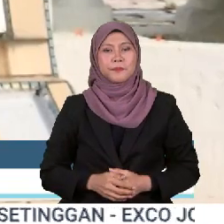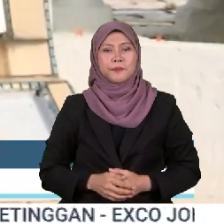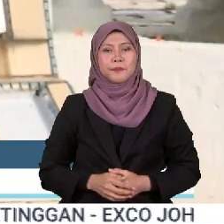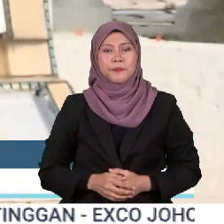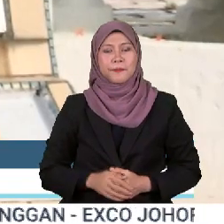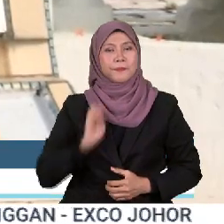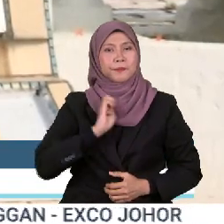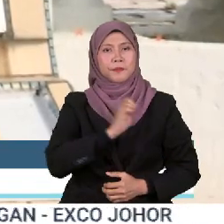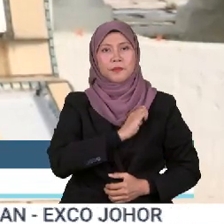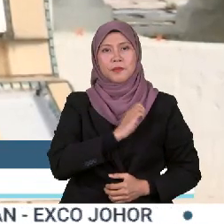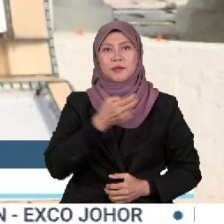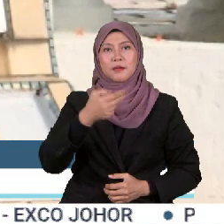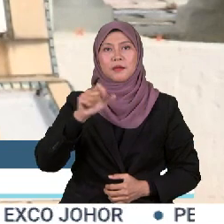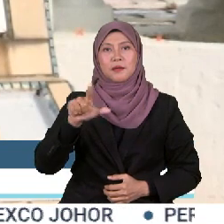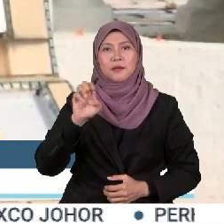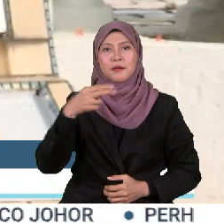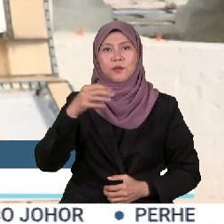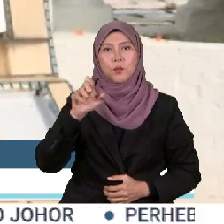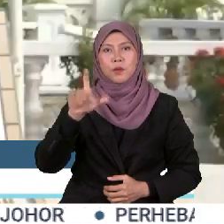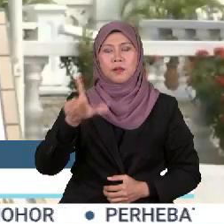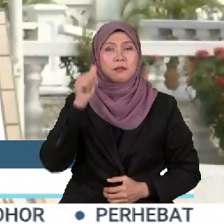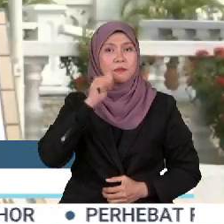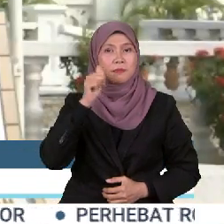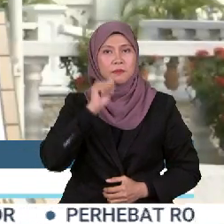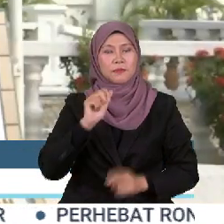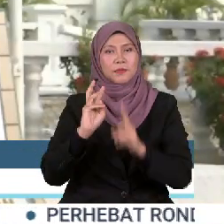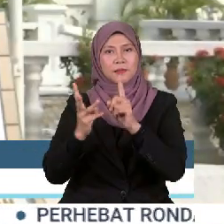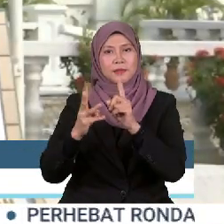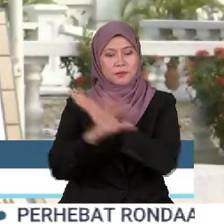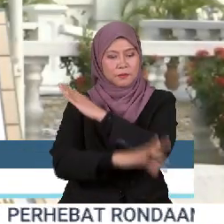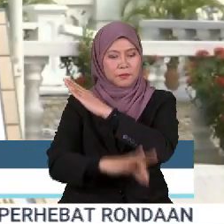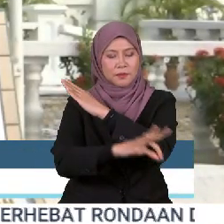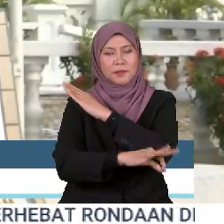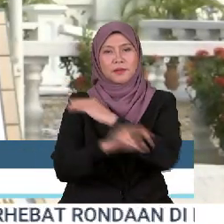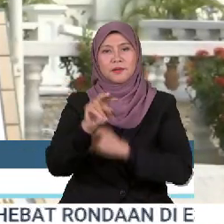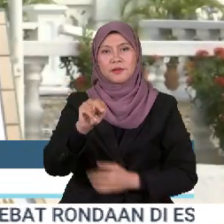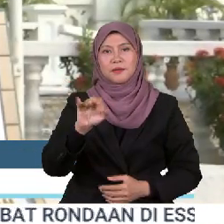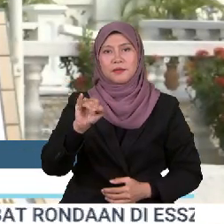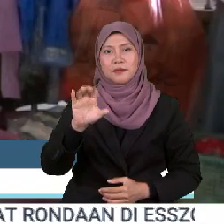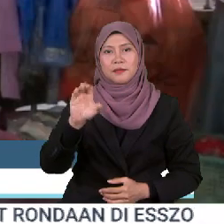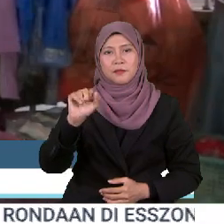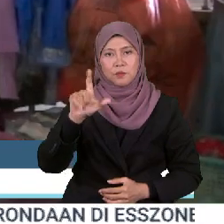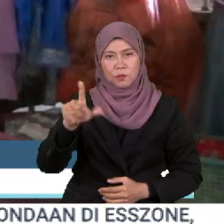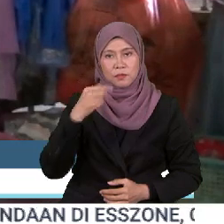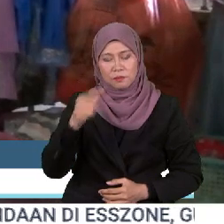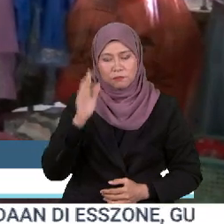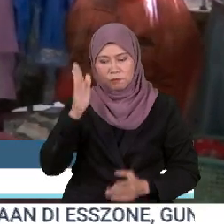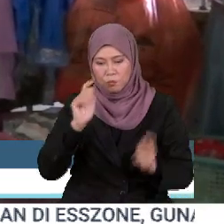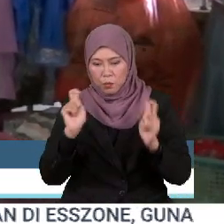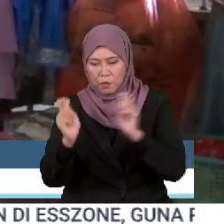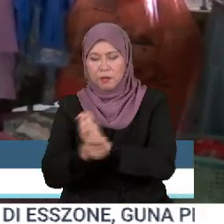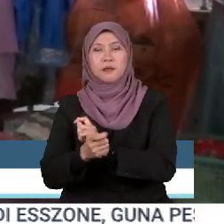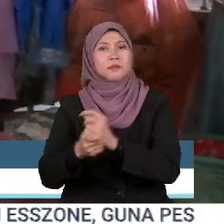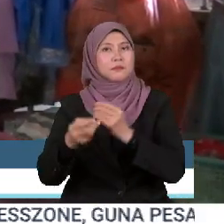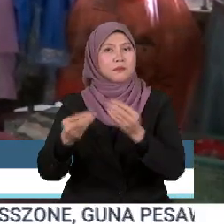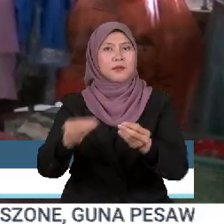menurut isu hal wanita keluarga dan kebajikan Negeri 9 nikul Tan likun pembaruan itu turut